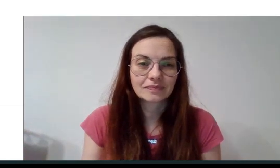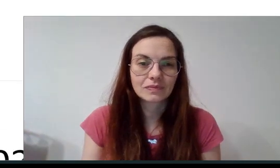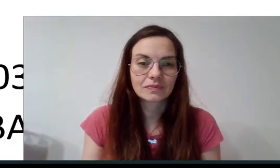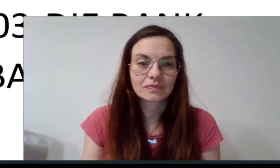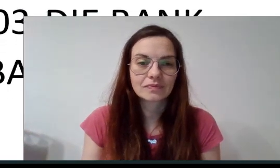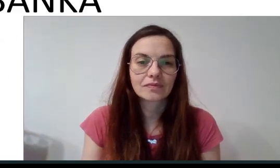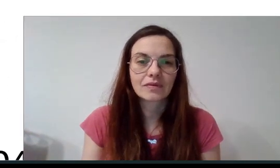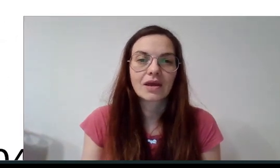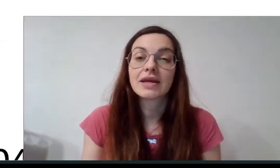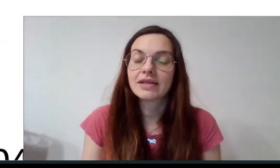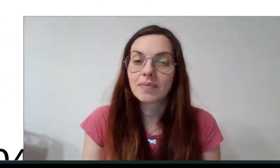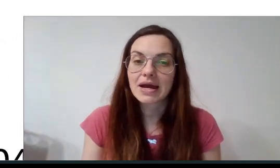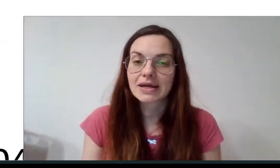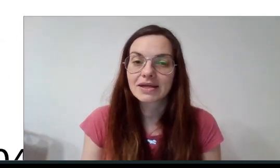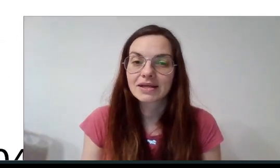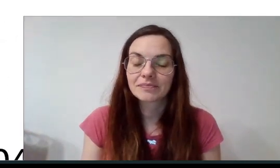Die Bank.